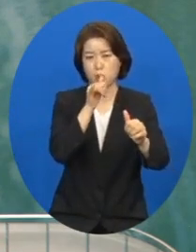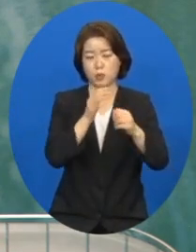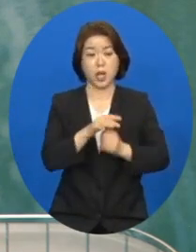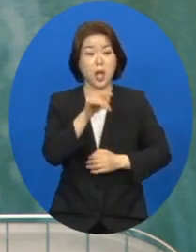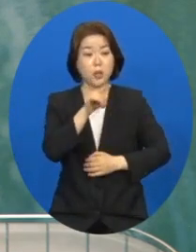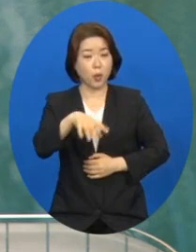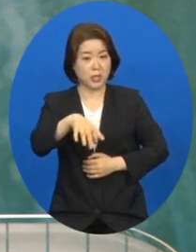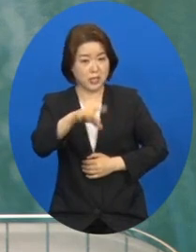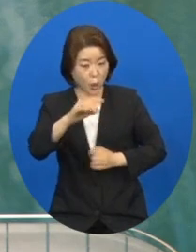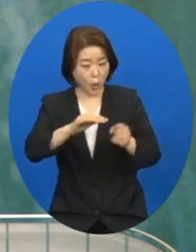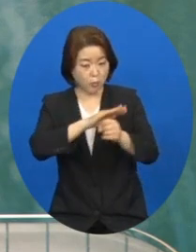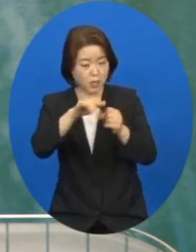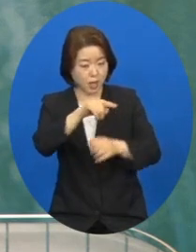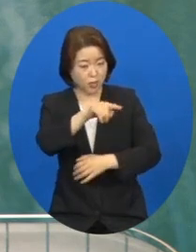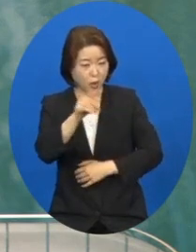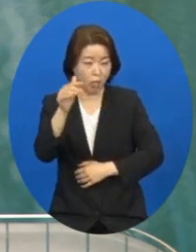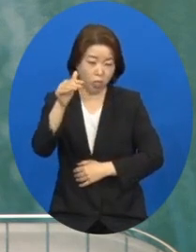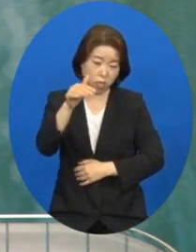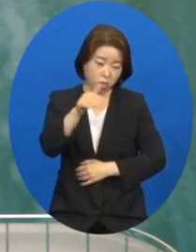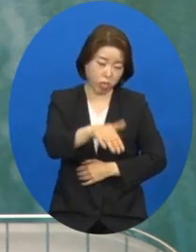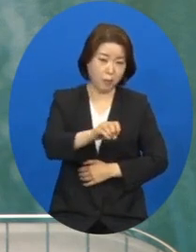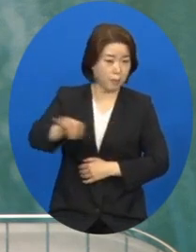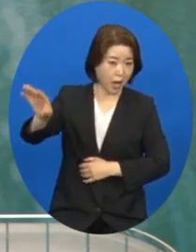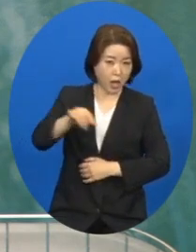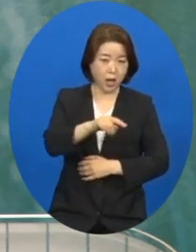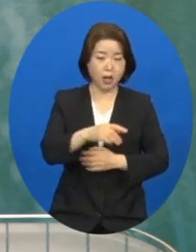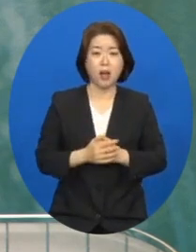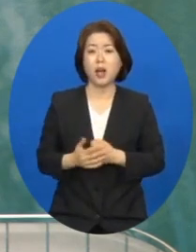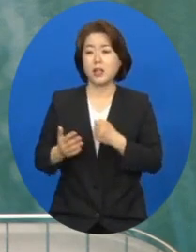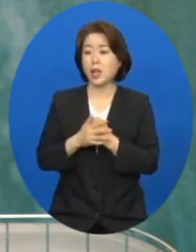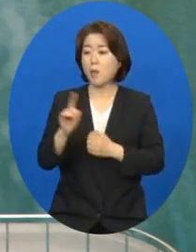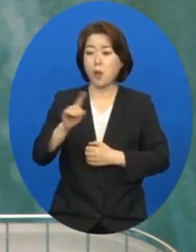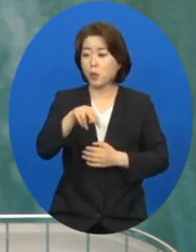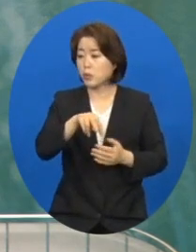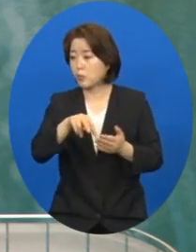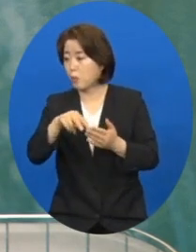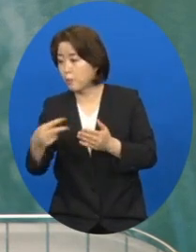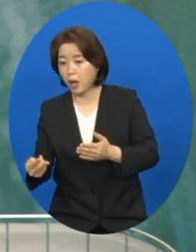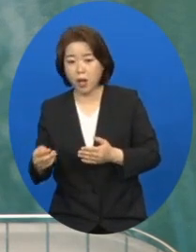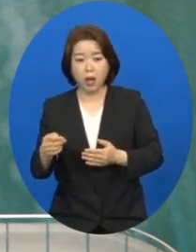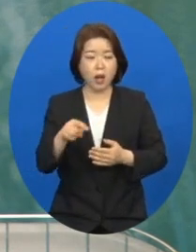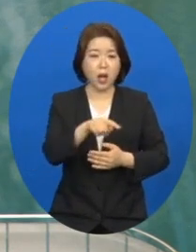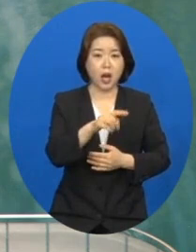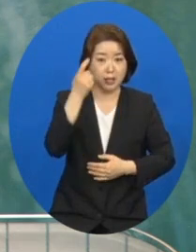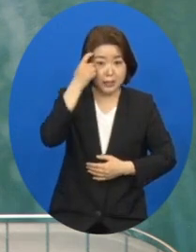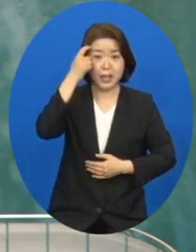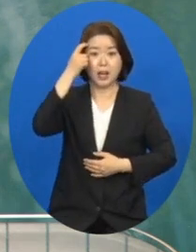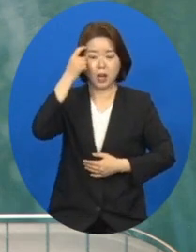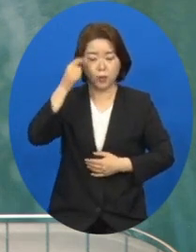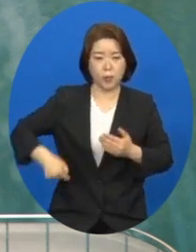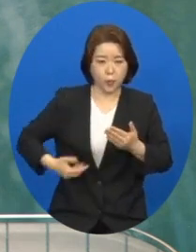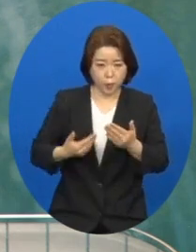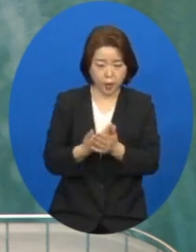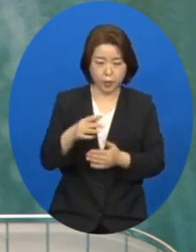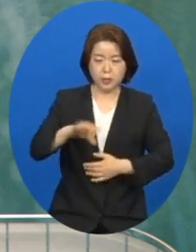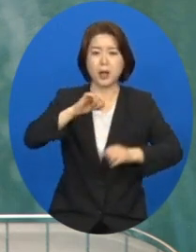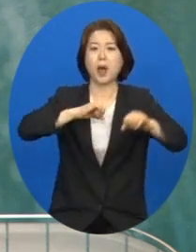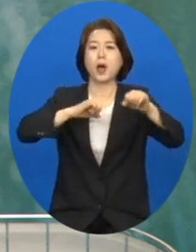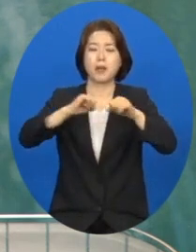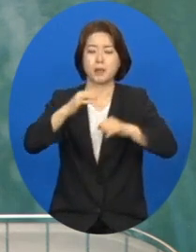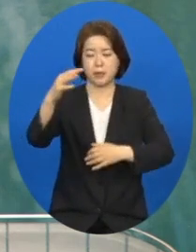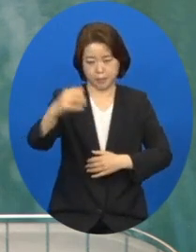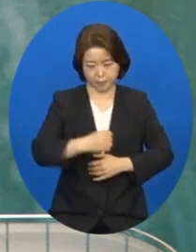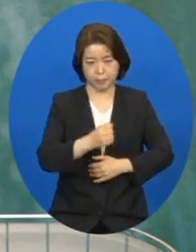너의 처음 사랑을 버렸느니라. 그러므로 어디서 떨어졌는지를 생각하고 회개하여 처음 행위를